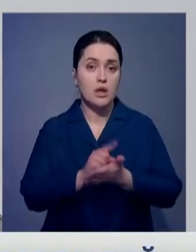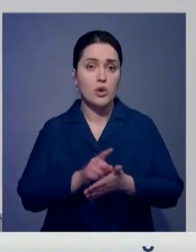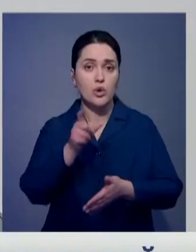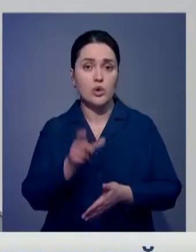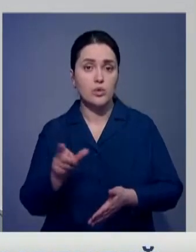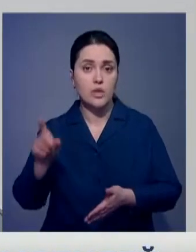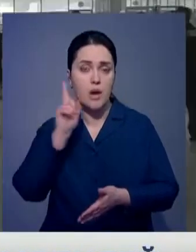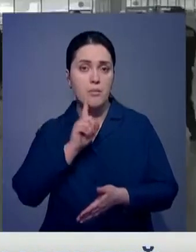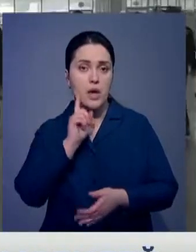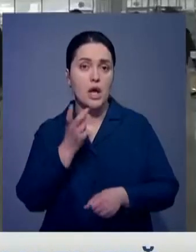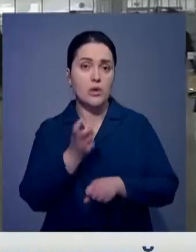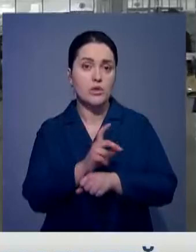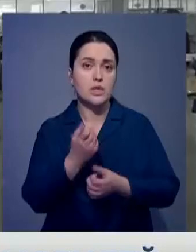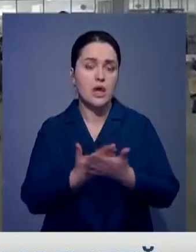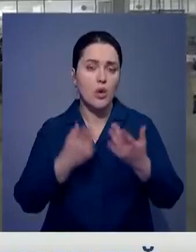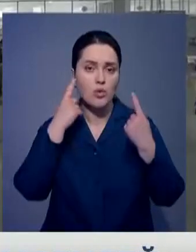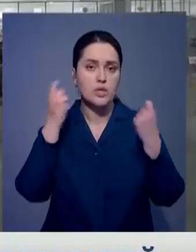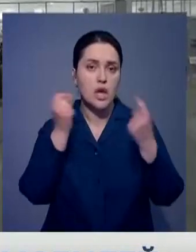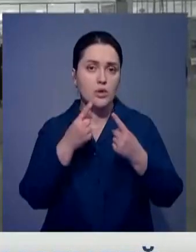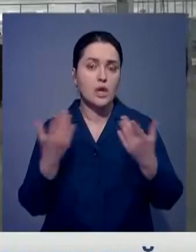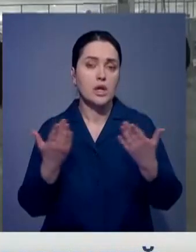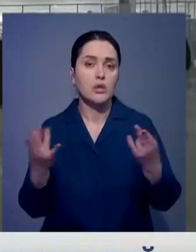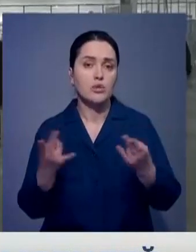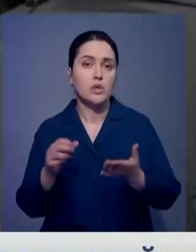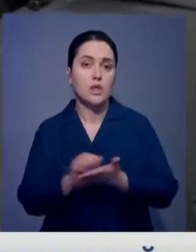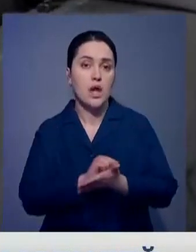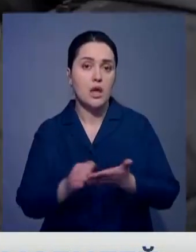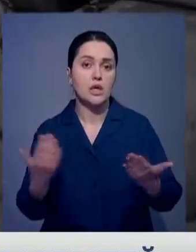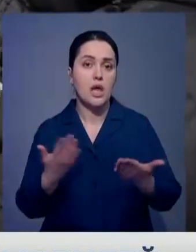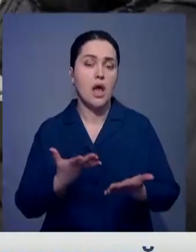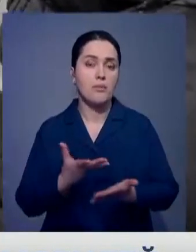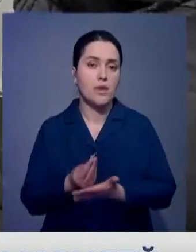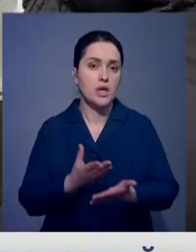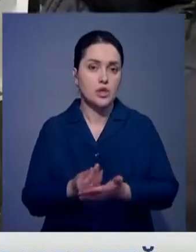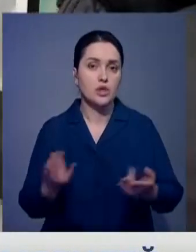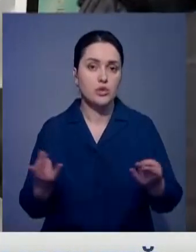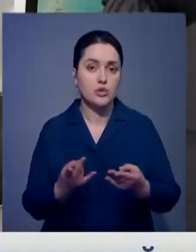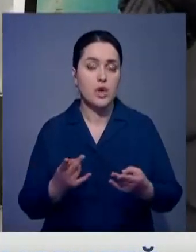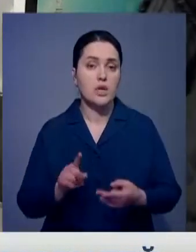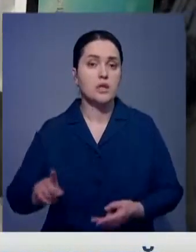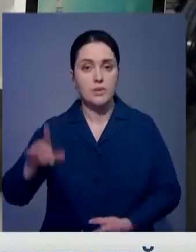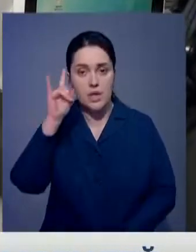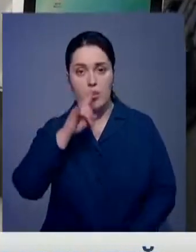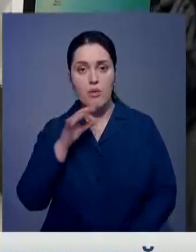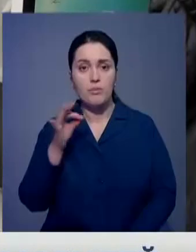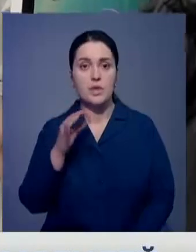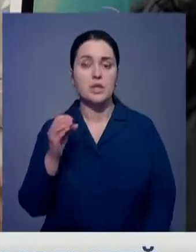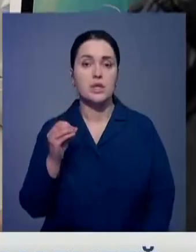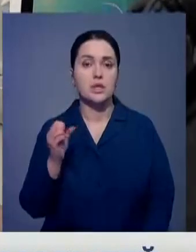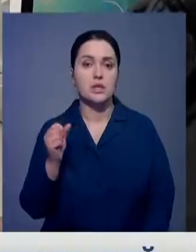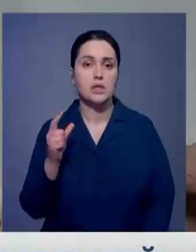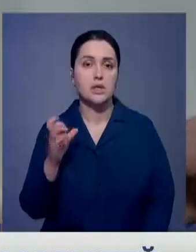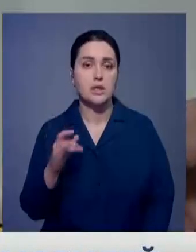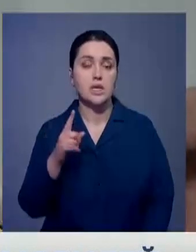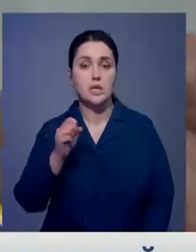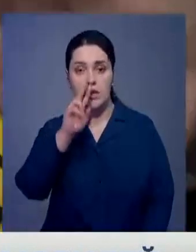пока идут за консультацией, узнают, какие нужны документы и какие обязательные платежи необходимо сделать. В Западно-Казахстанской области из стран